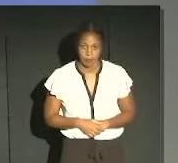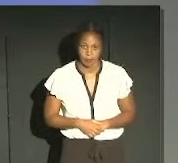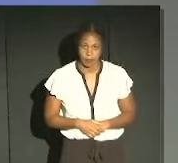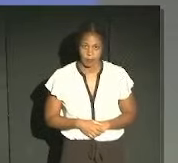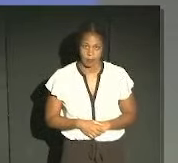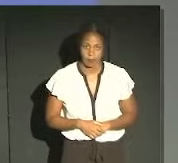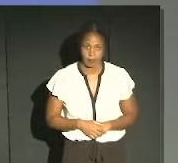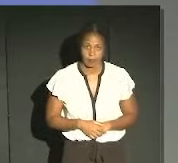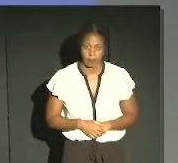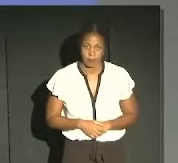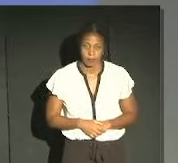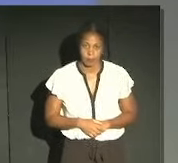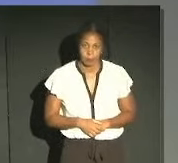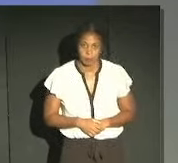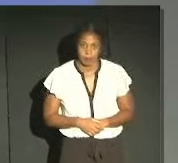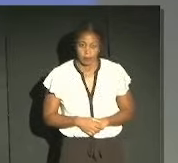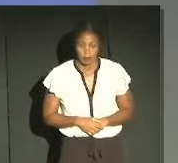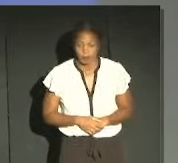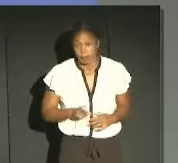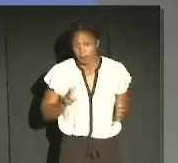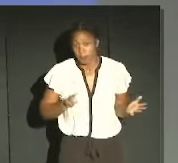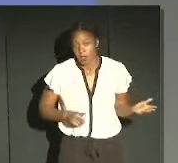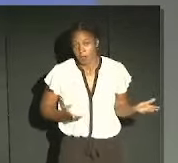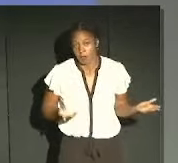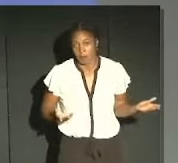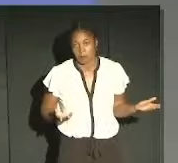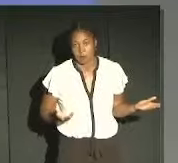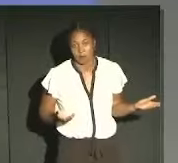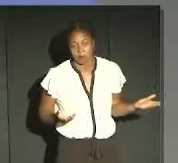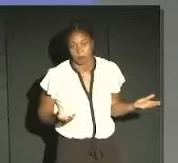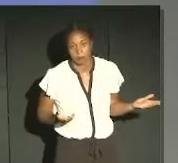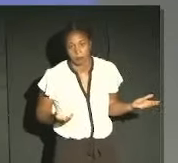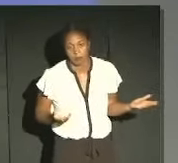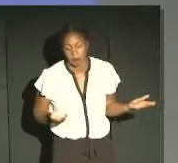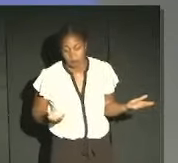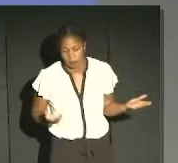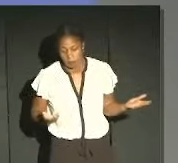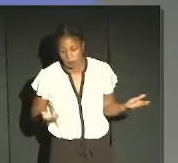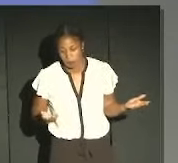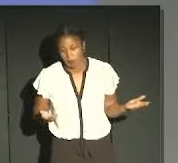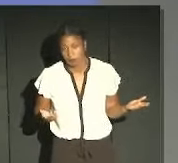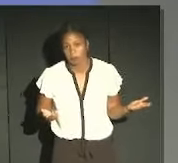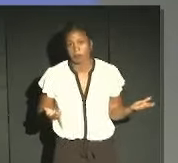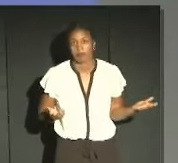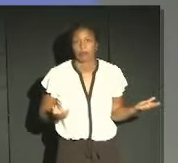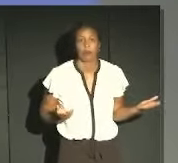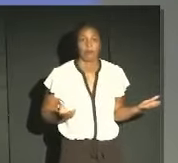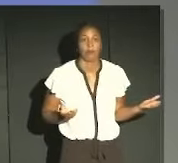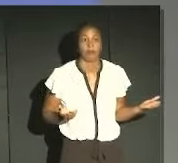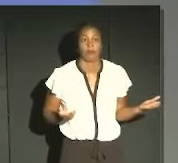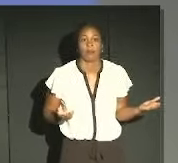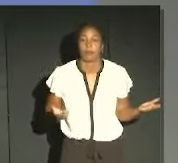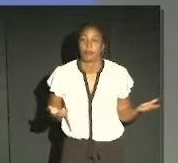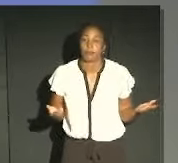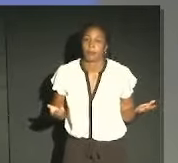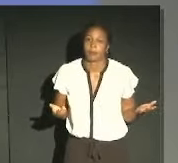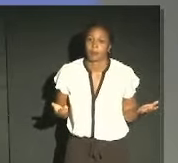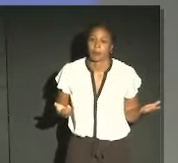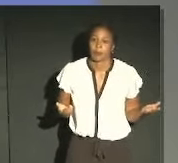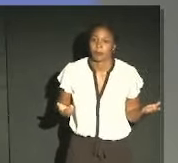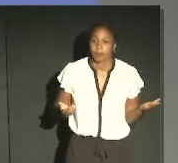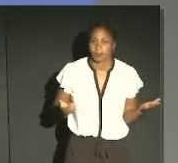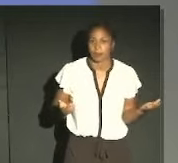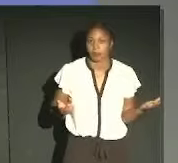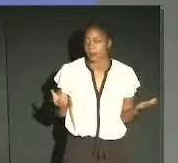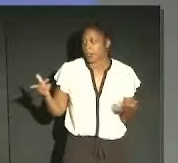2024 mais très franchement après avoir entendu une telle démonstration je me